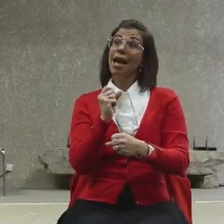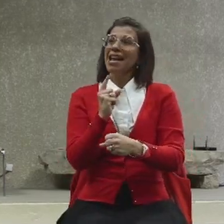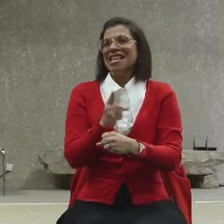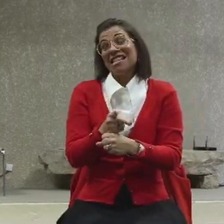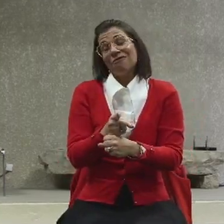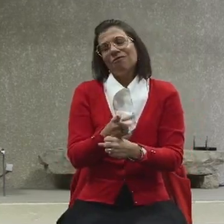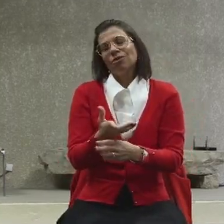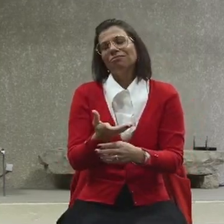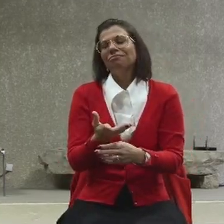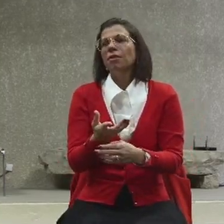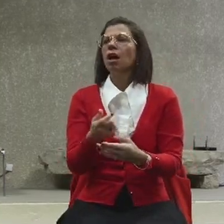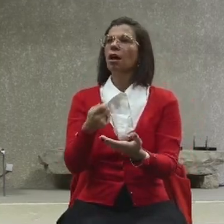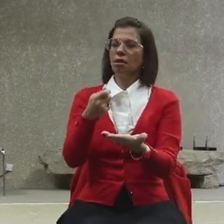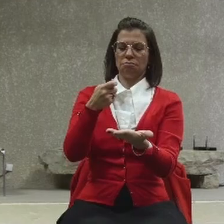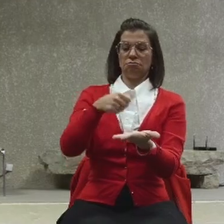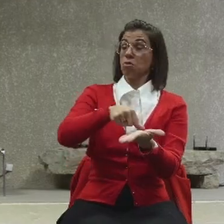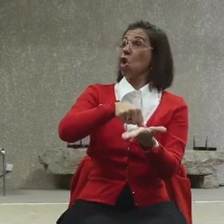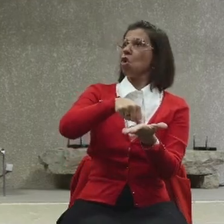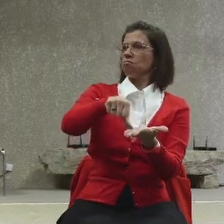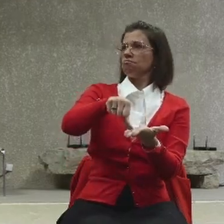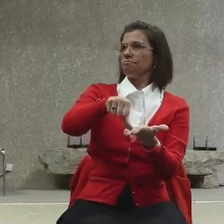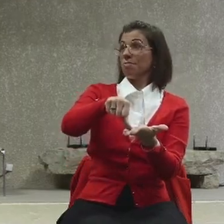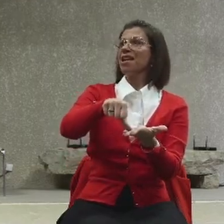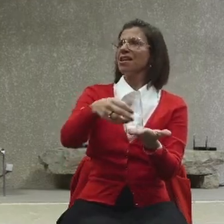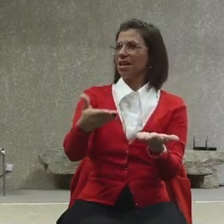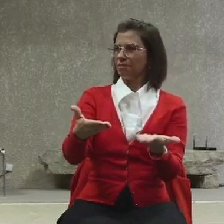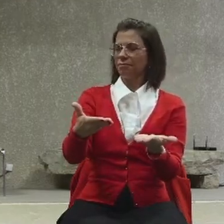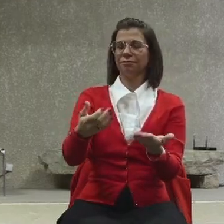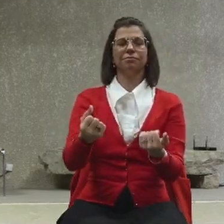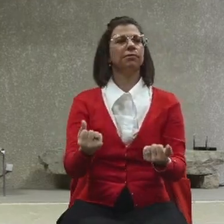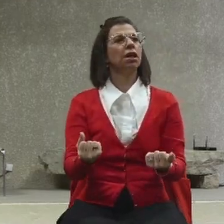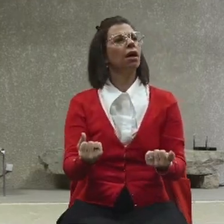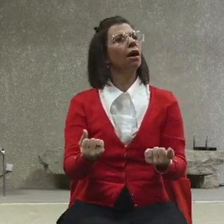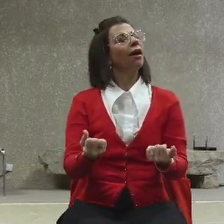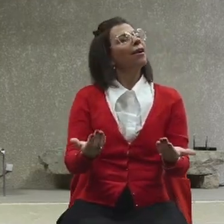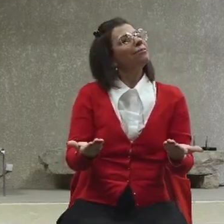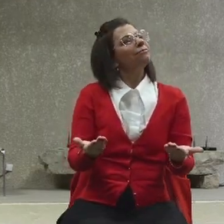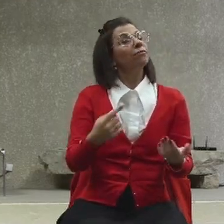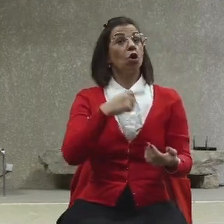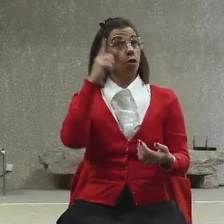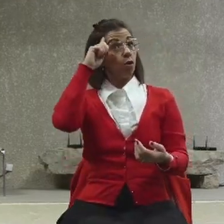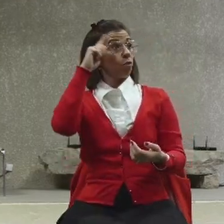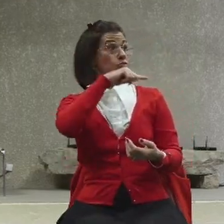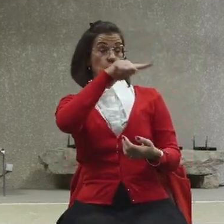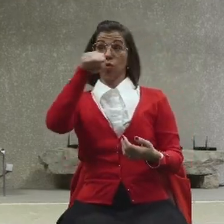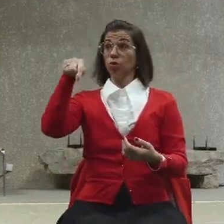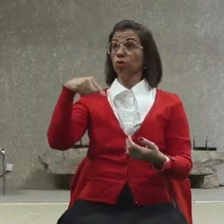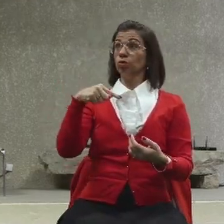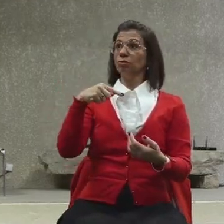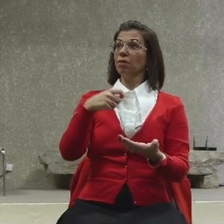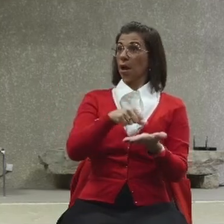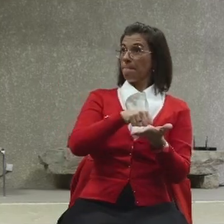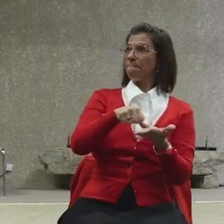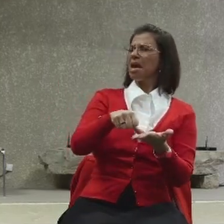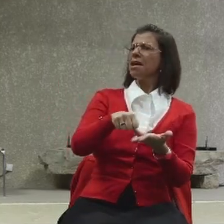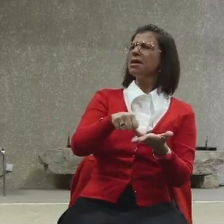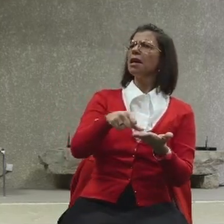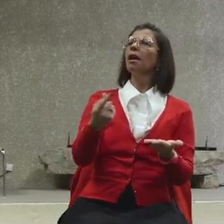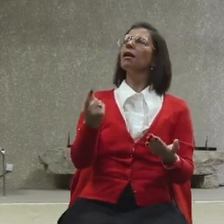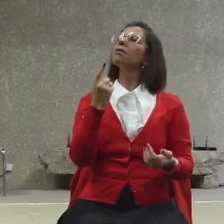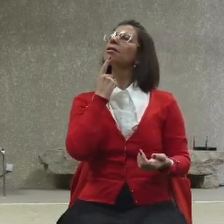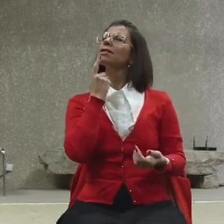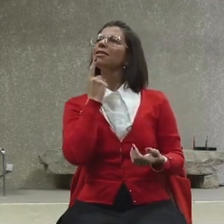et valide et efficace dans la mesure où quelqu'un a payé le prix, dans la